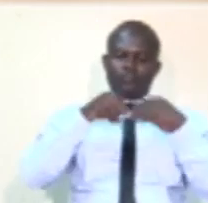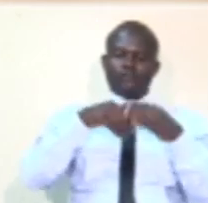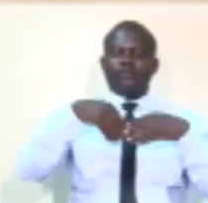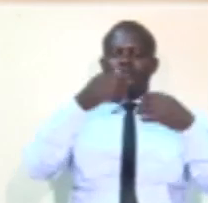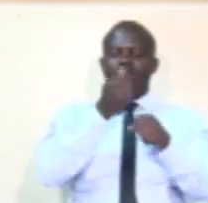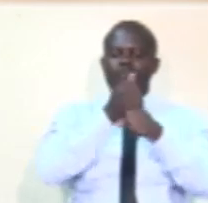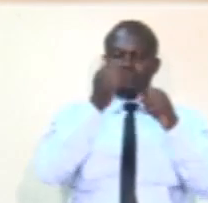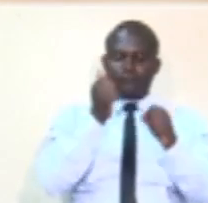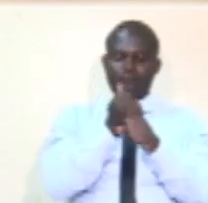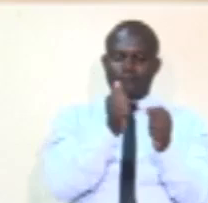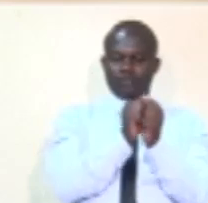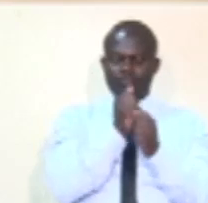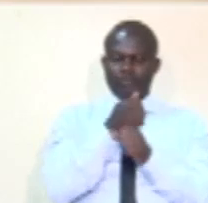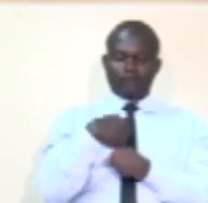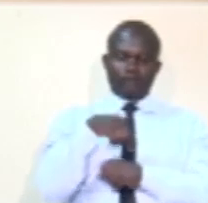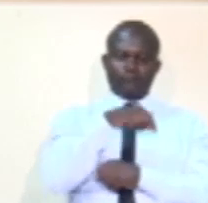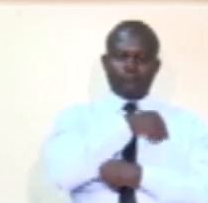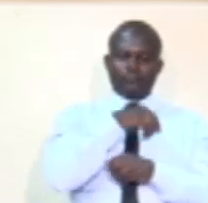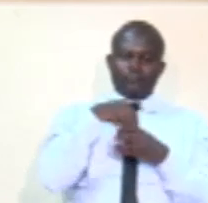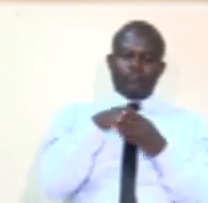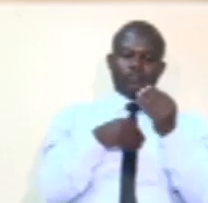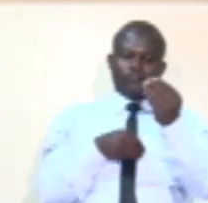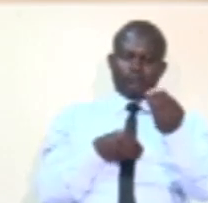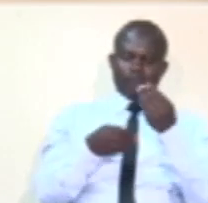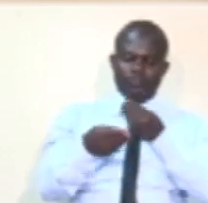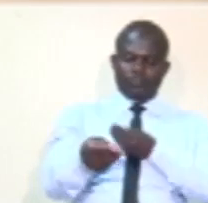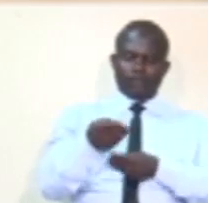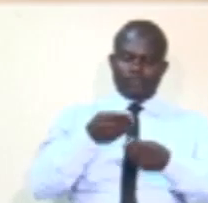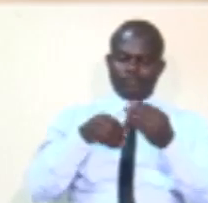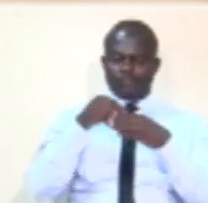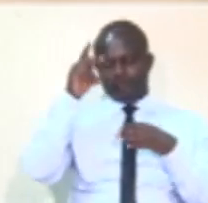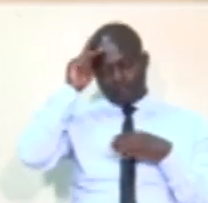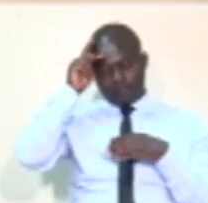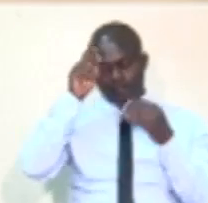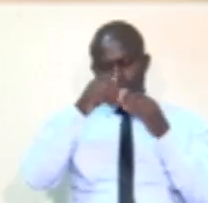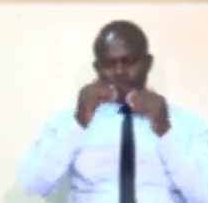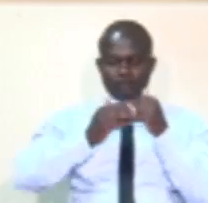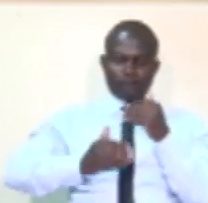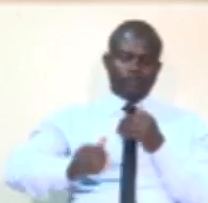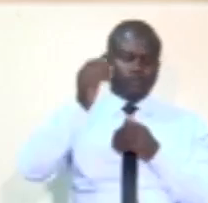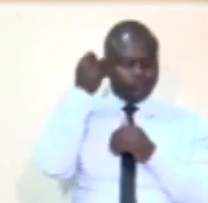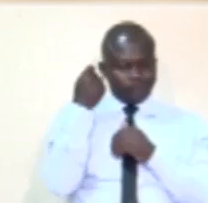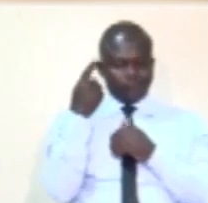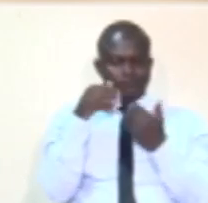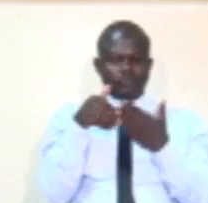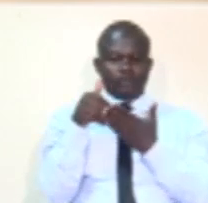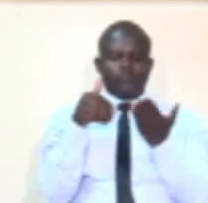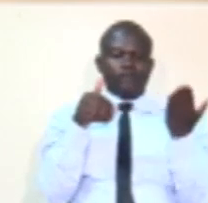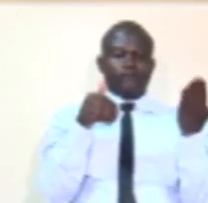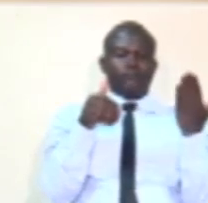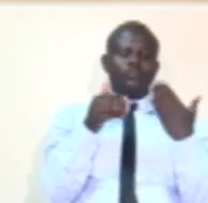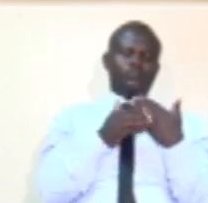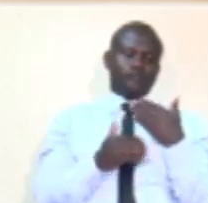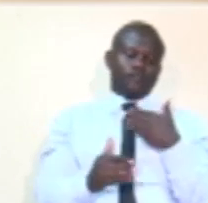abakozi bakorana n'abakozi bacu mu ihererekanya ububasha n'ubumenyi rizakurikira. Birumvikana yuko